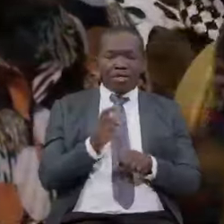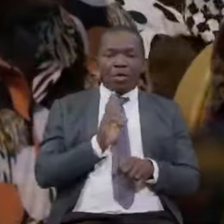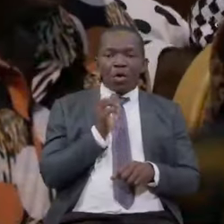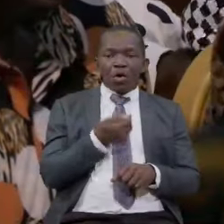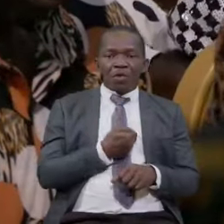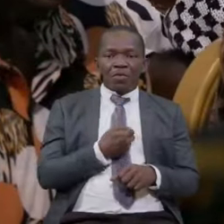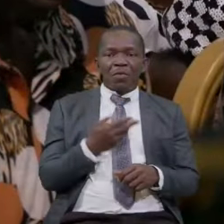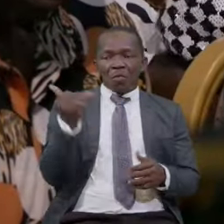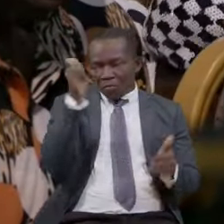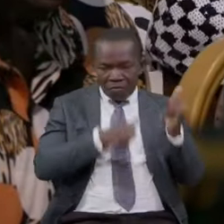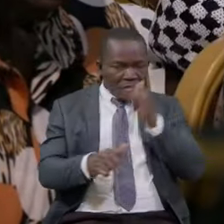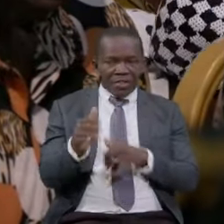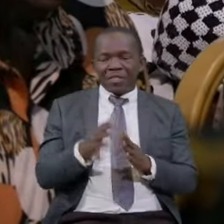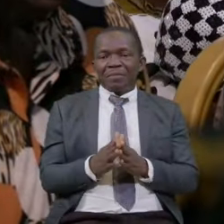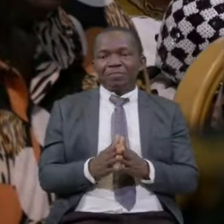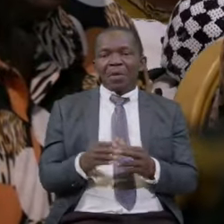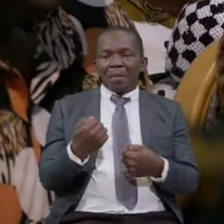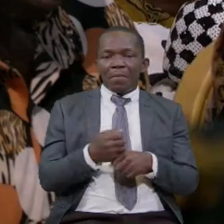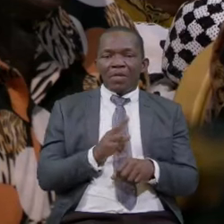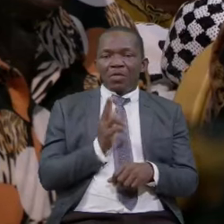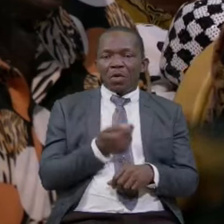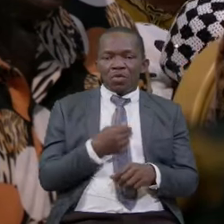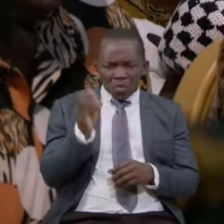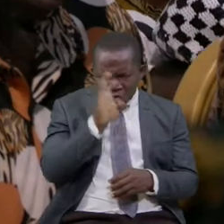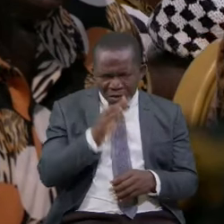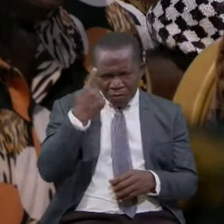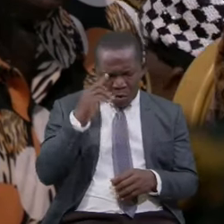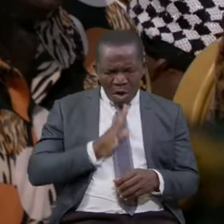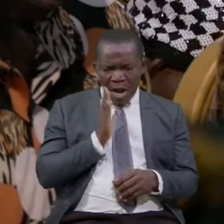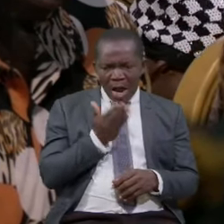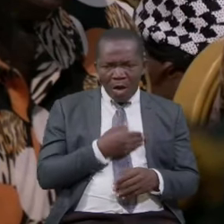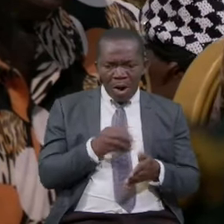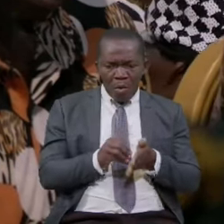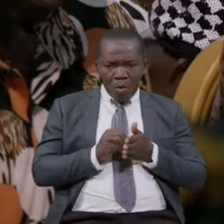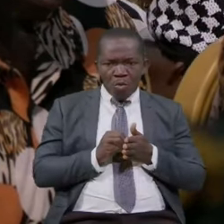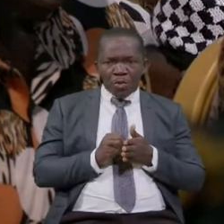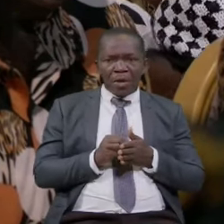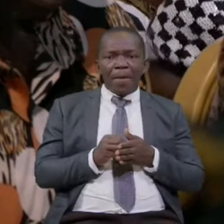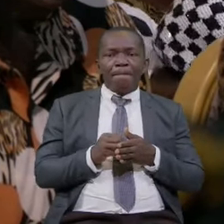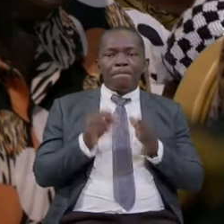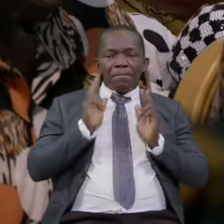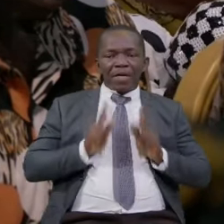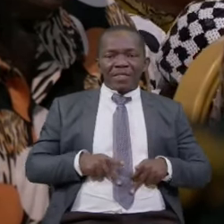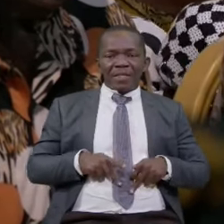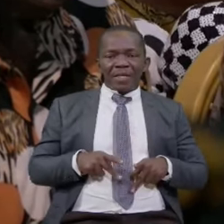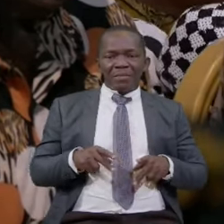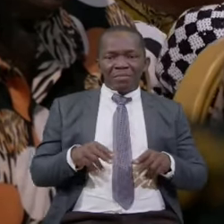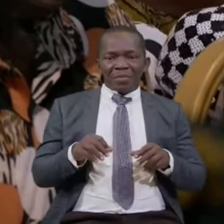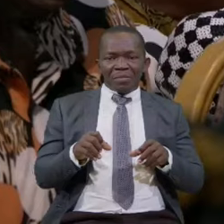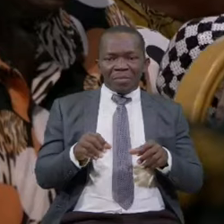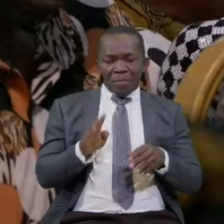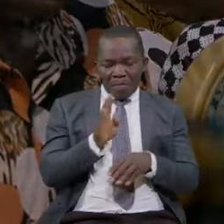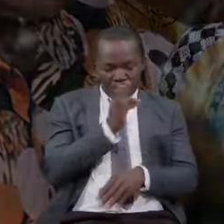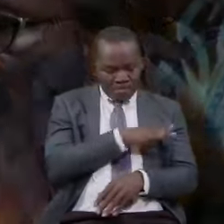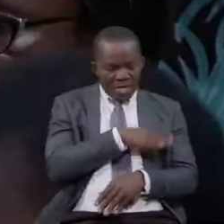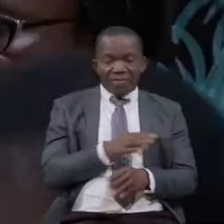personnelle et la l'agressivité personnelle ona insensé mais dans la grâce c'est la grâce comme elle